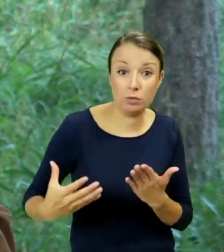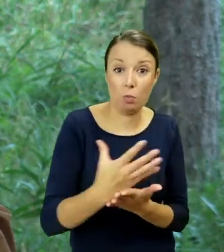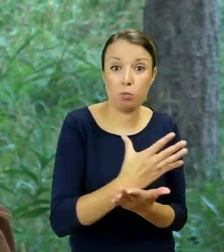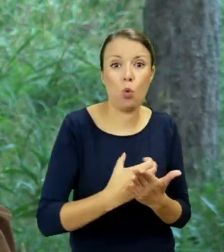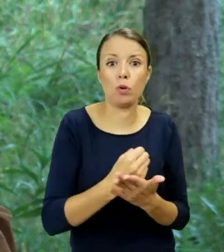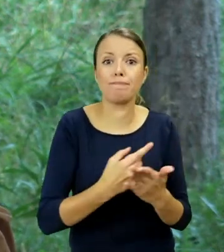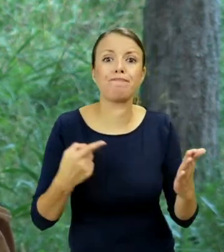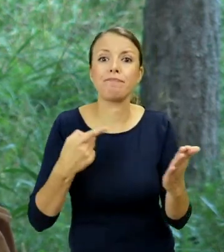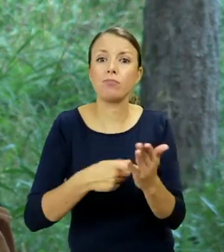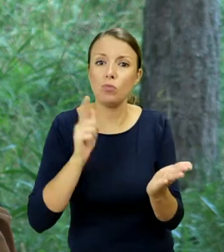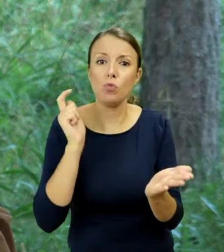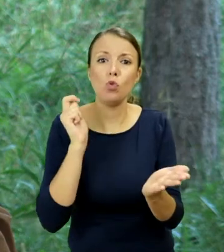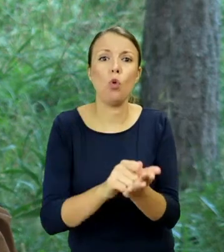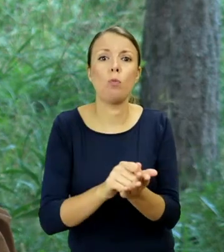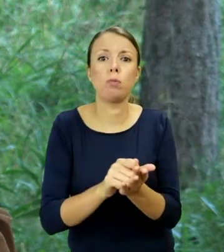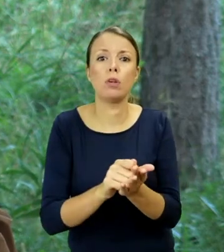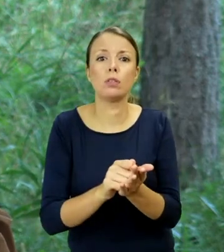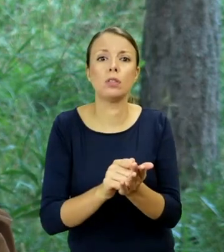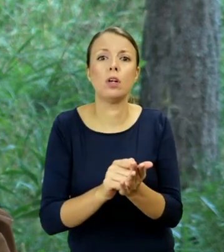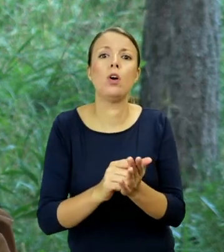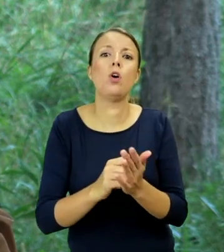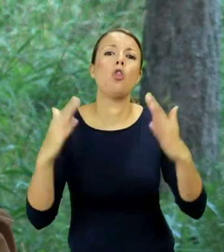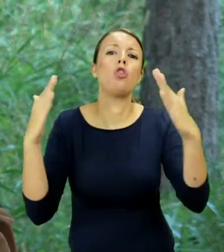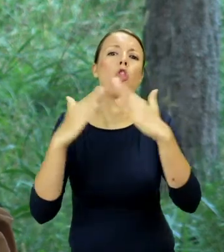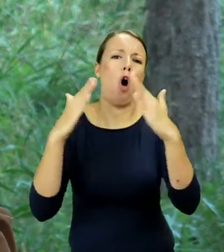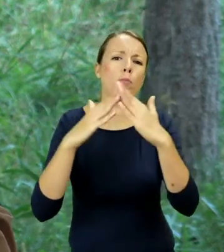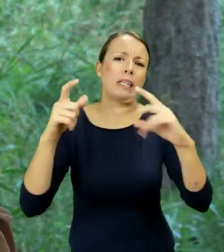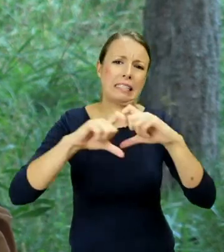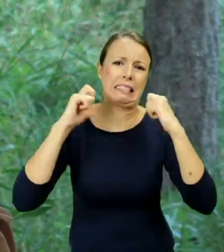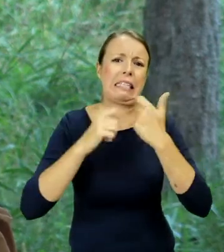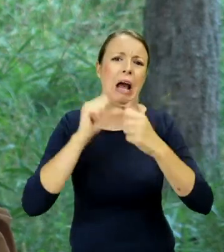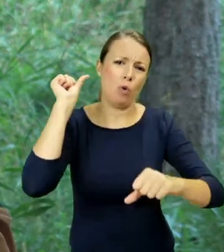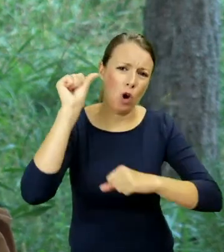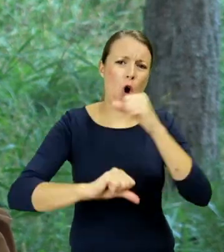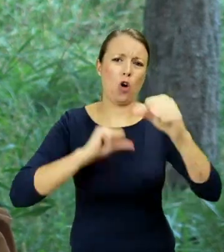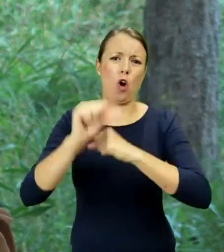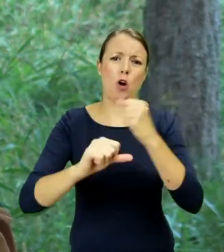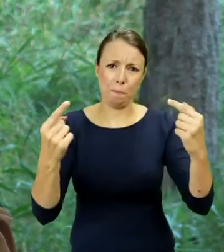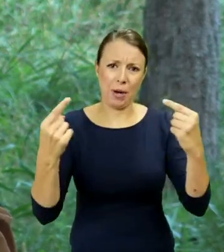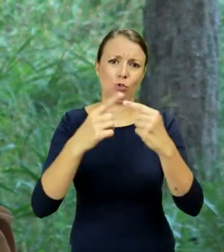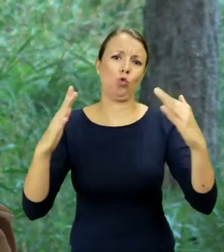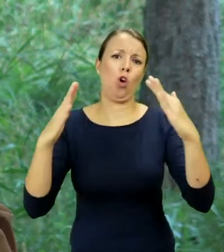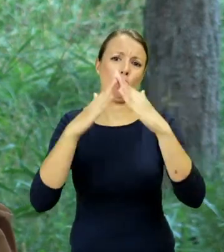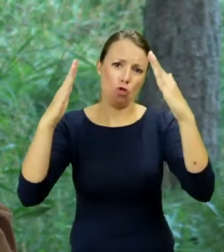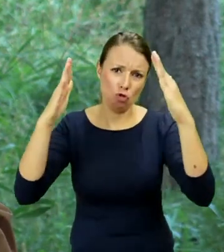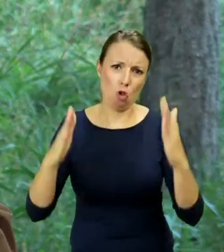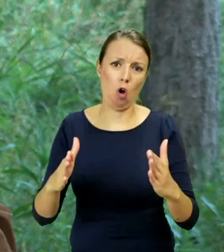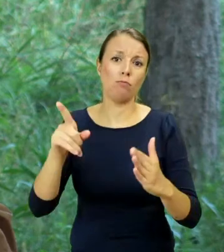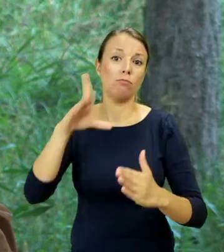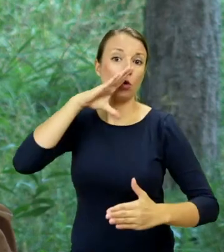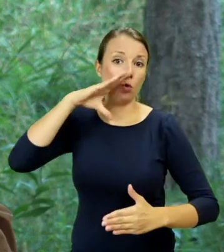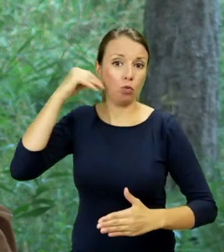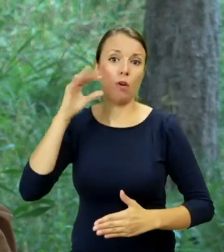zakup całorocznego domu dla Józefa Piłsudskiego i dla jego